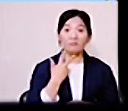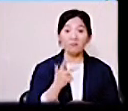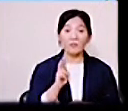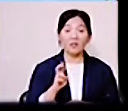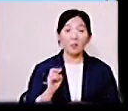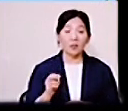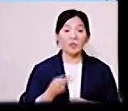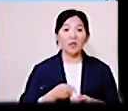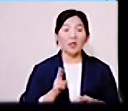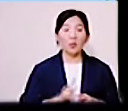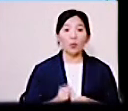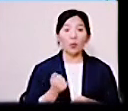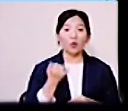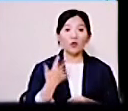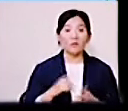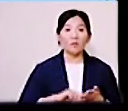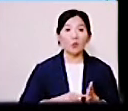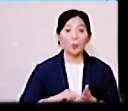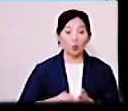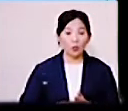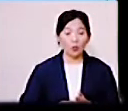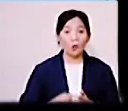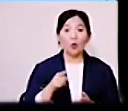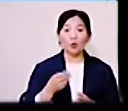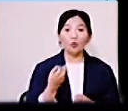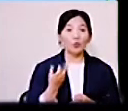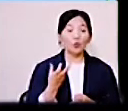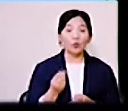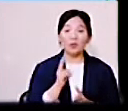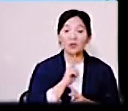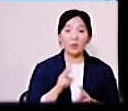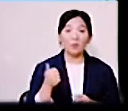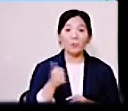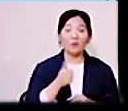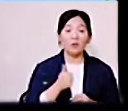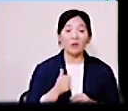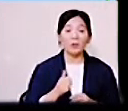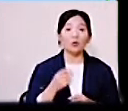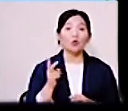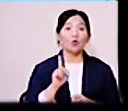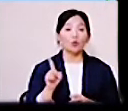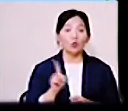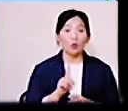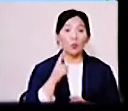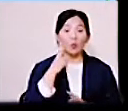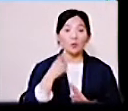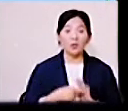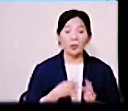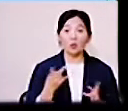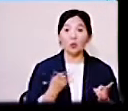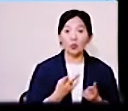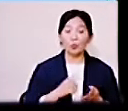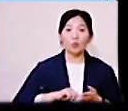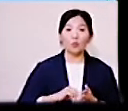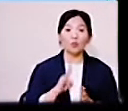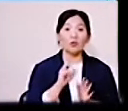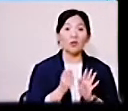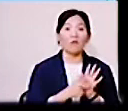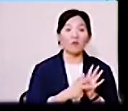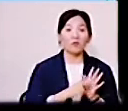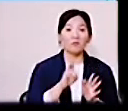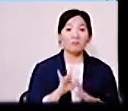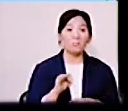килобайта – это количество точек, но мы еще не знаем первоначальный объем. Чтобы его узнать, нужно умножить на 8